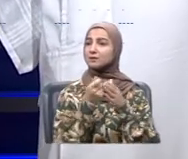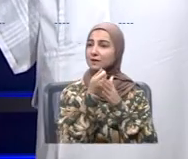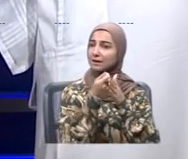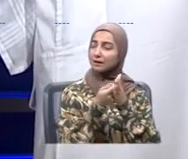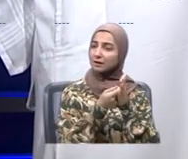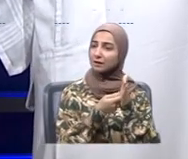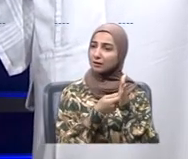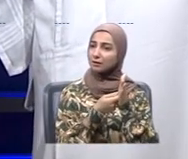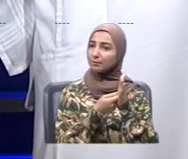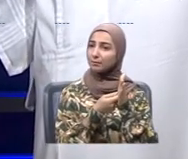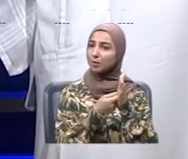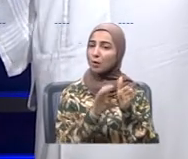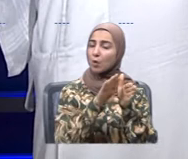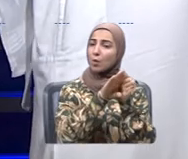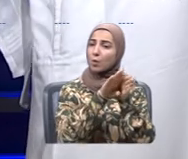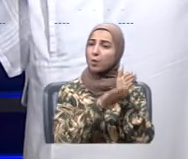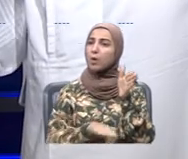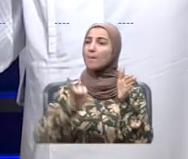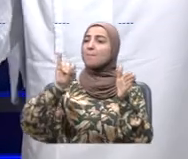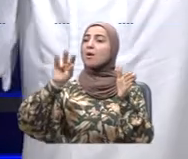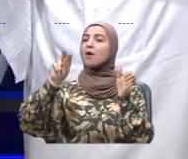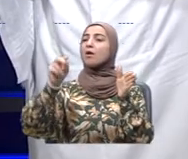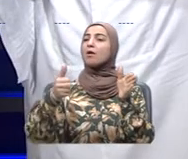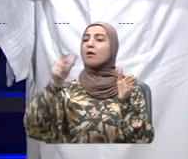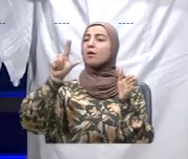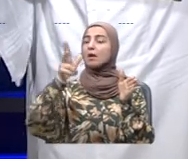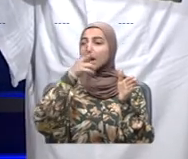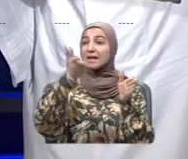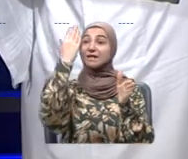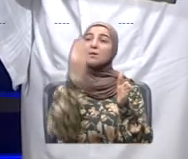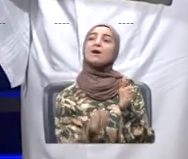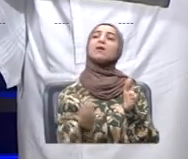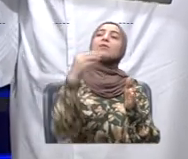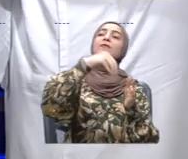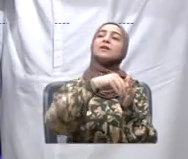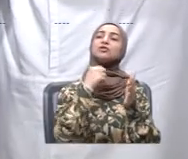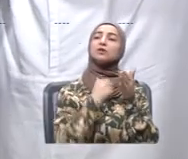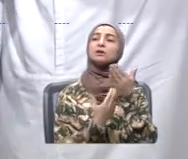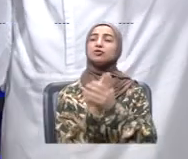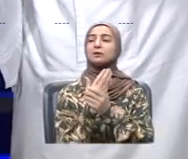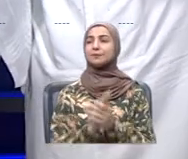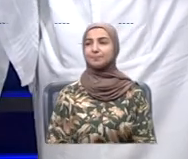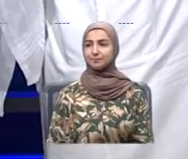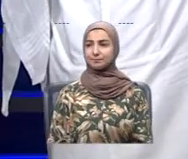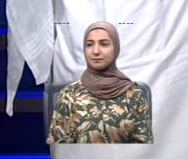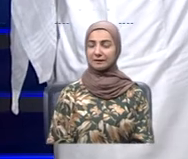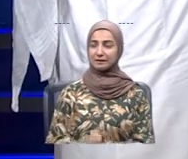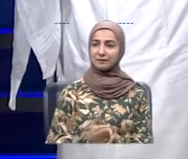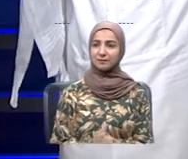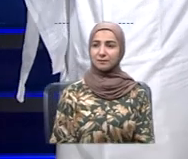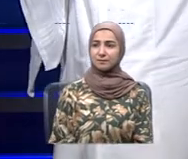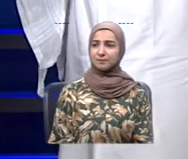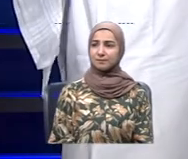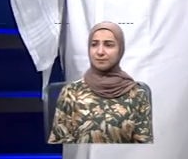المقال الأساسي الذي انطلق منه كاتب النص؟ بالعودة إلى